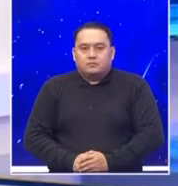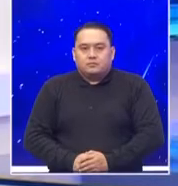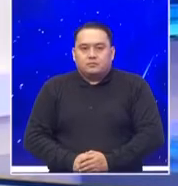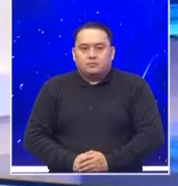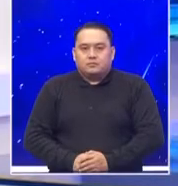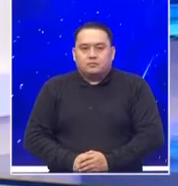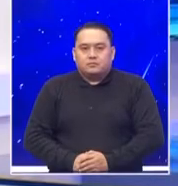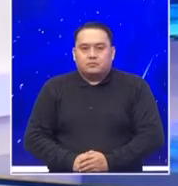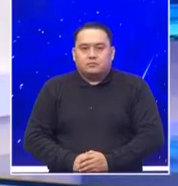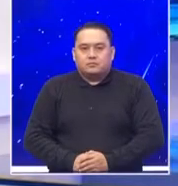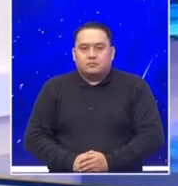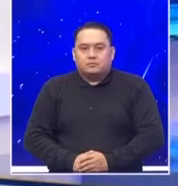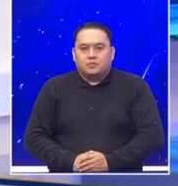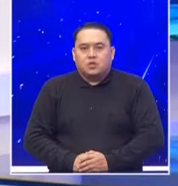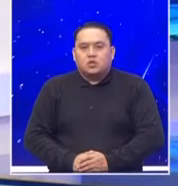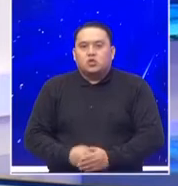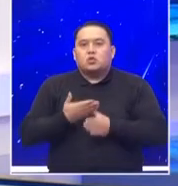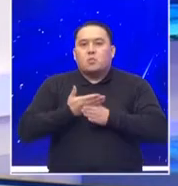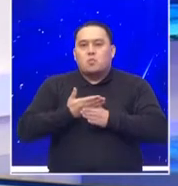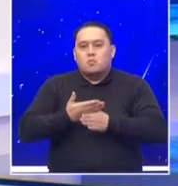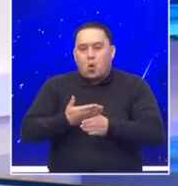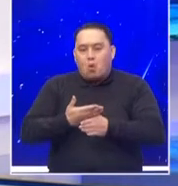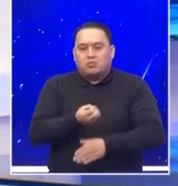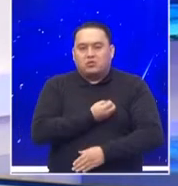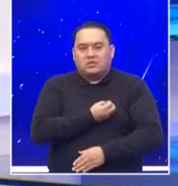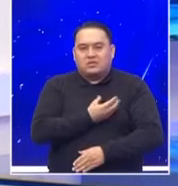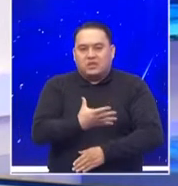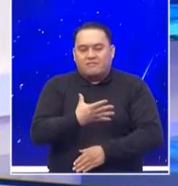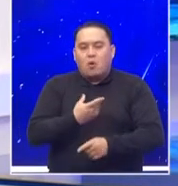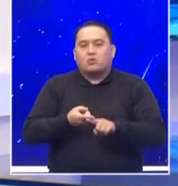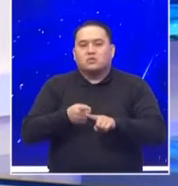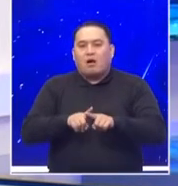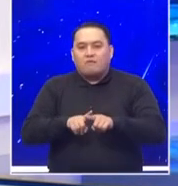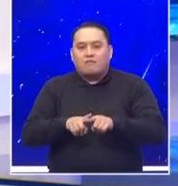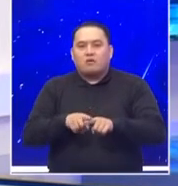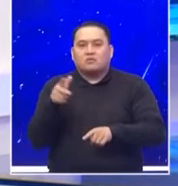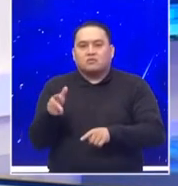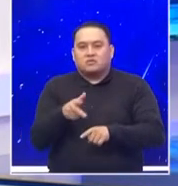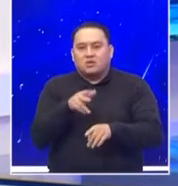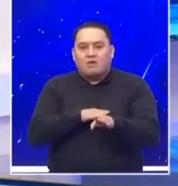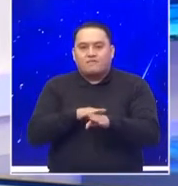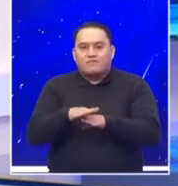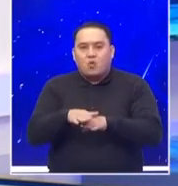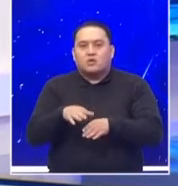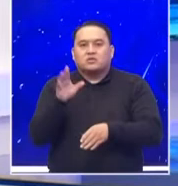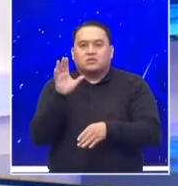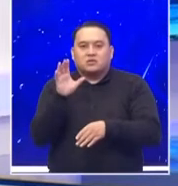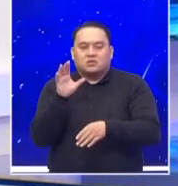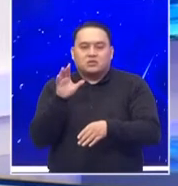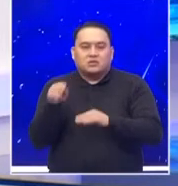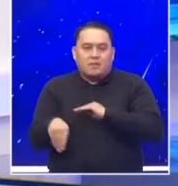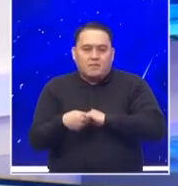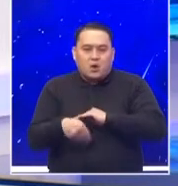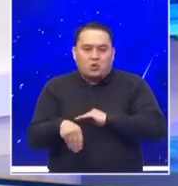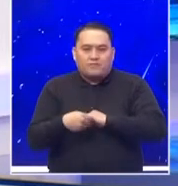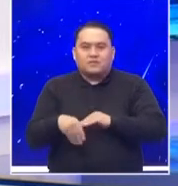один в поле воин благодаря неравнодушным известного блогера была выявлена незаконная реализация контрафактных спиртных напитков